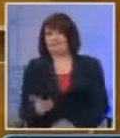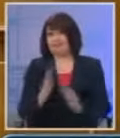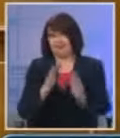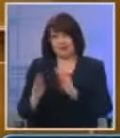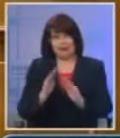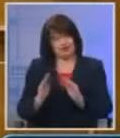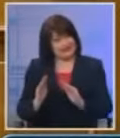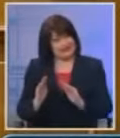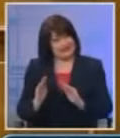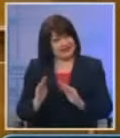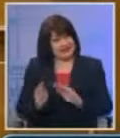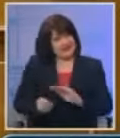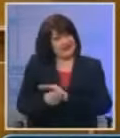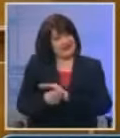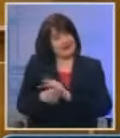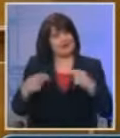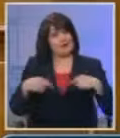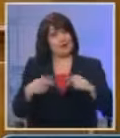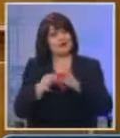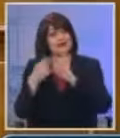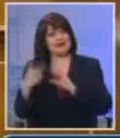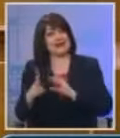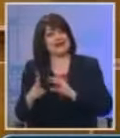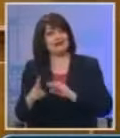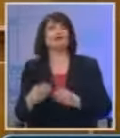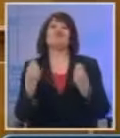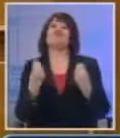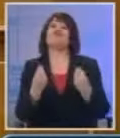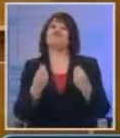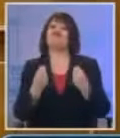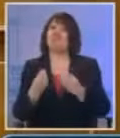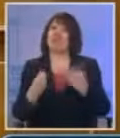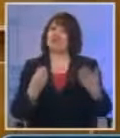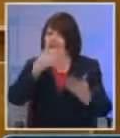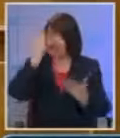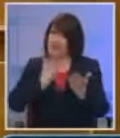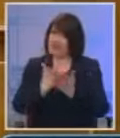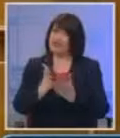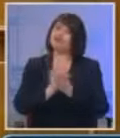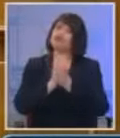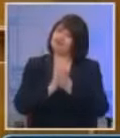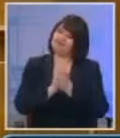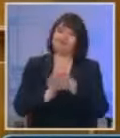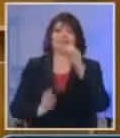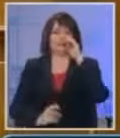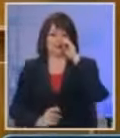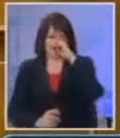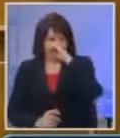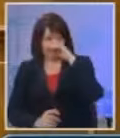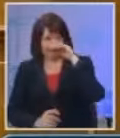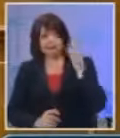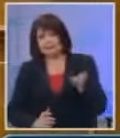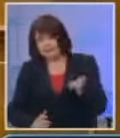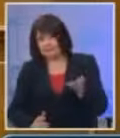με το αζημίωτο, έτσι, από τον υπουργό και τους συνεργάτες του. Λαμπρό αριστερό ήθος. Είναι κάτι το